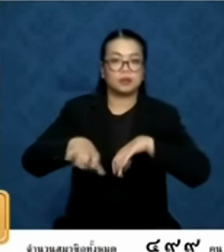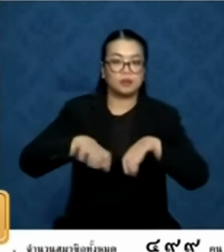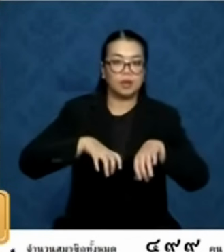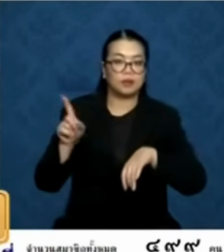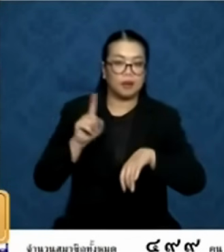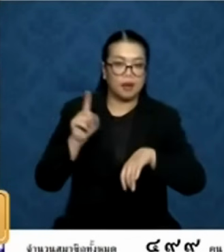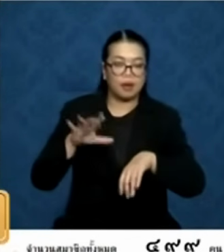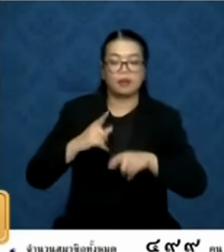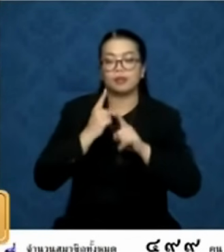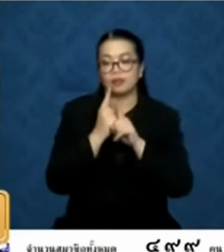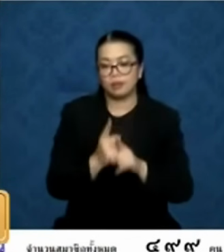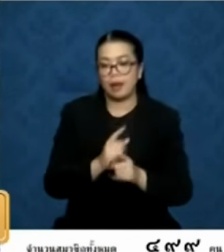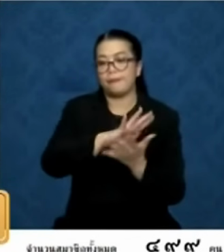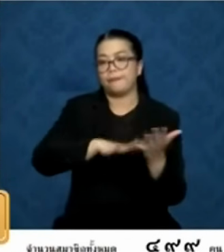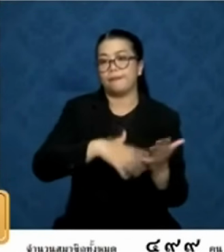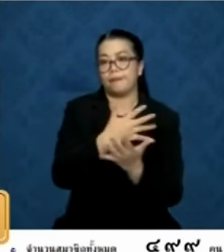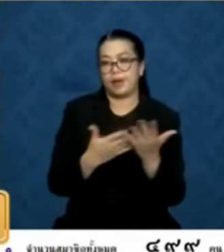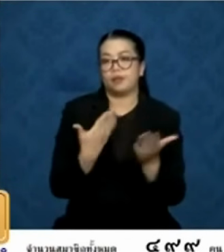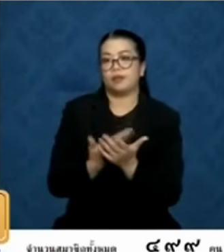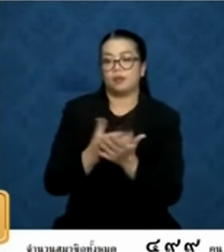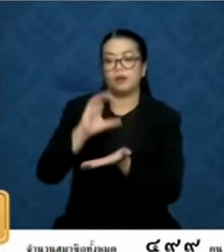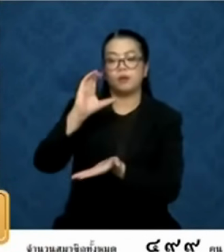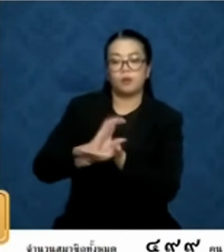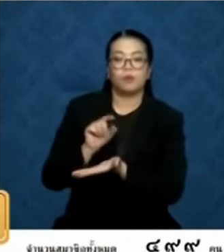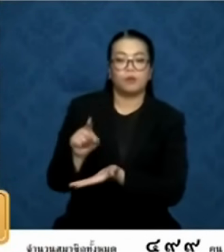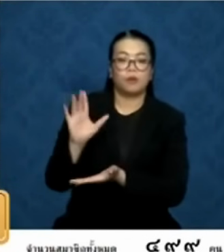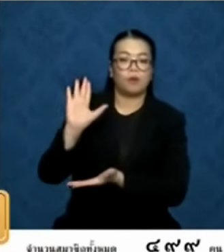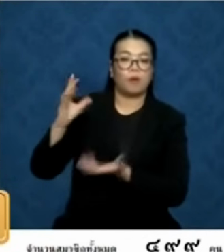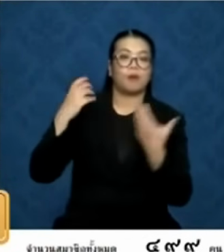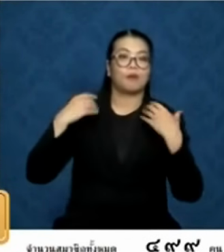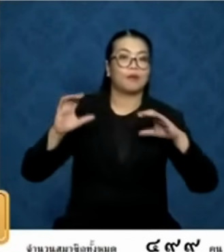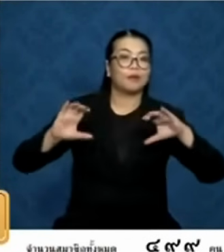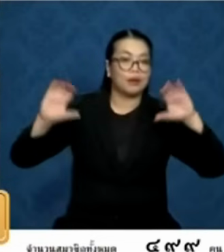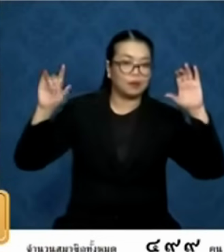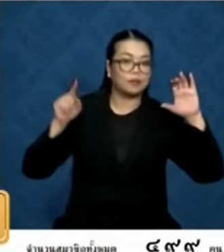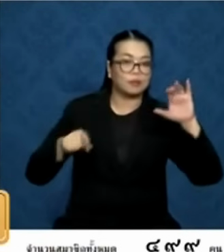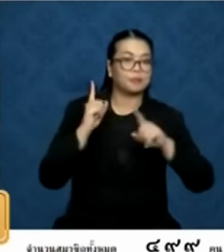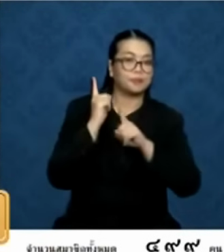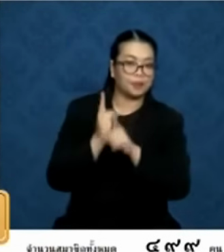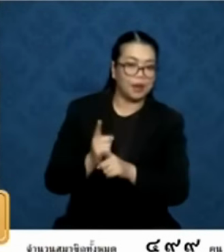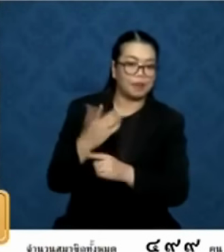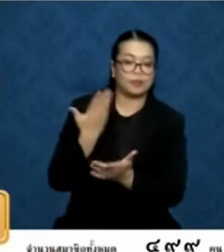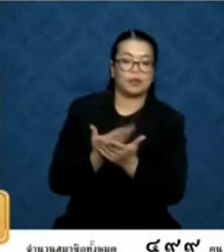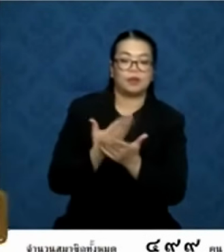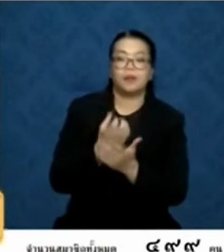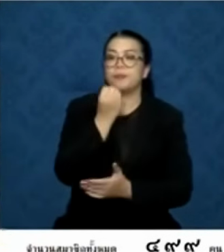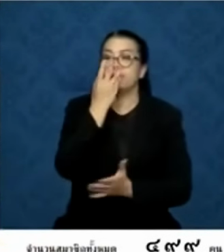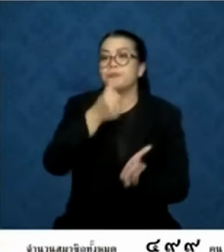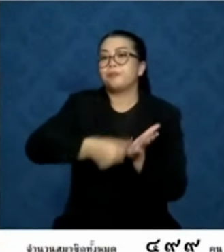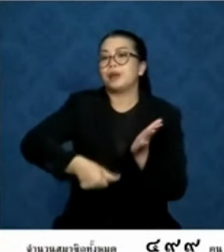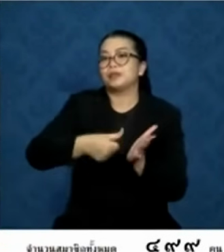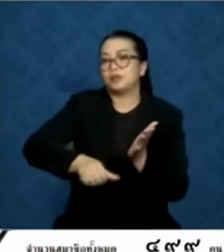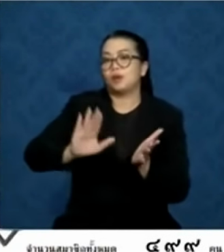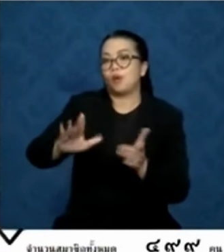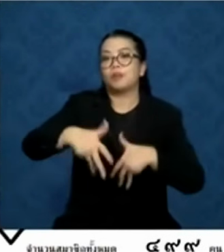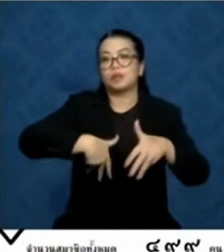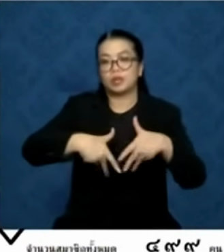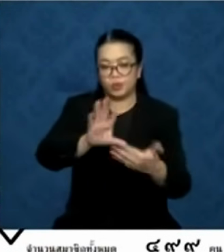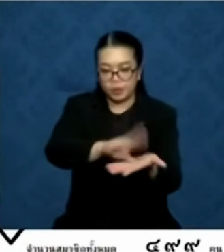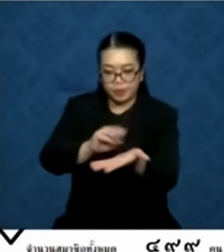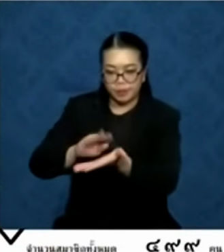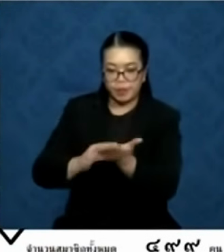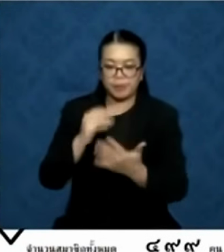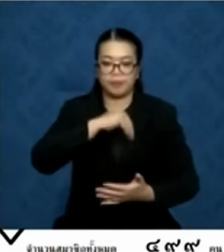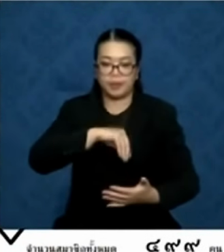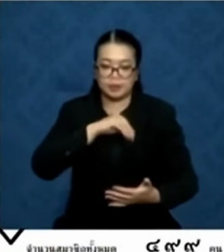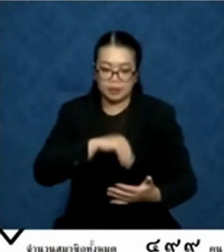ให้เป็นไปตามกรอบวินัยการเงินการคลังของรัฐใช้จ่ายเงินภาษีของประชาชนอย่างมี